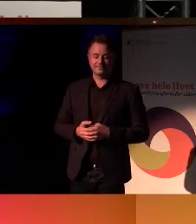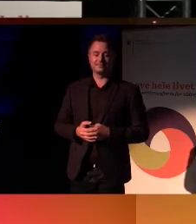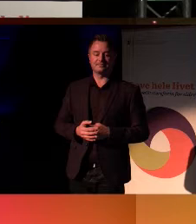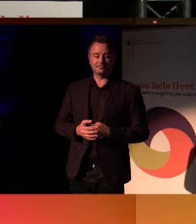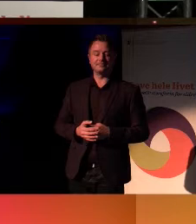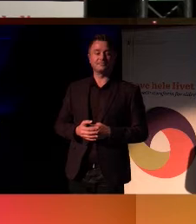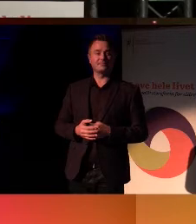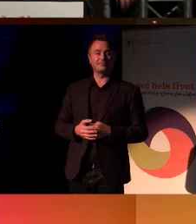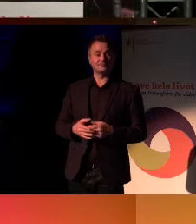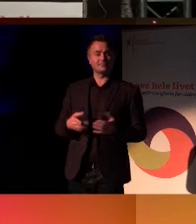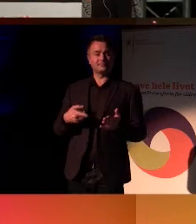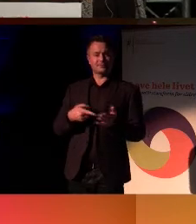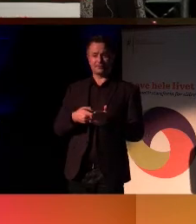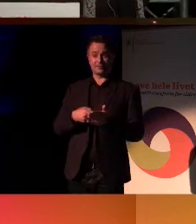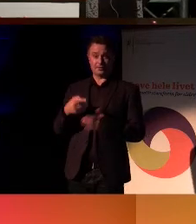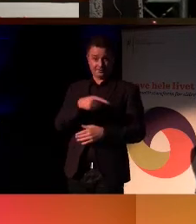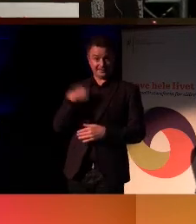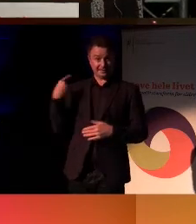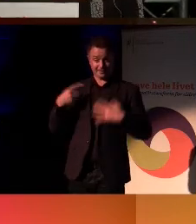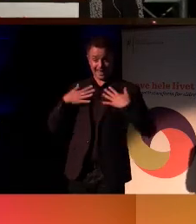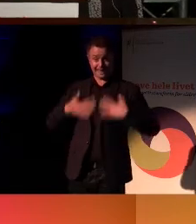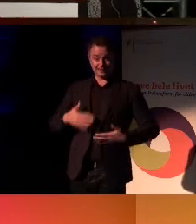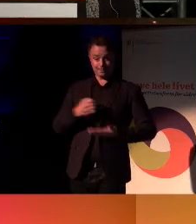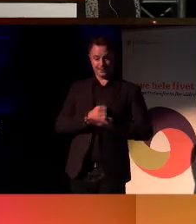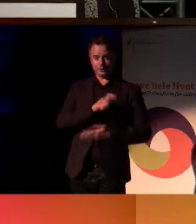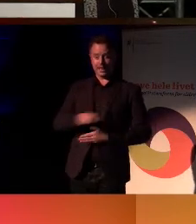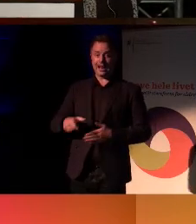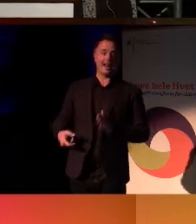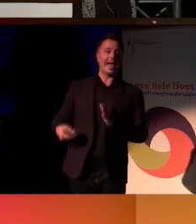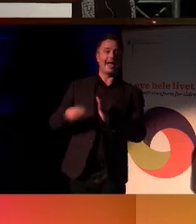Derfor så blir vi jo ekstra glad da, som helsepersonell når vi har